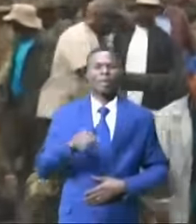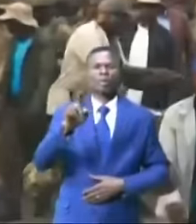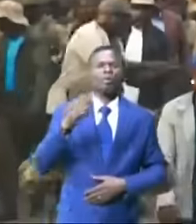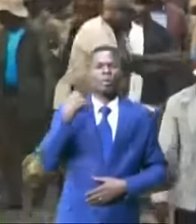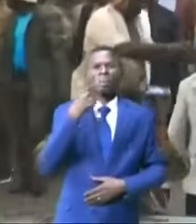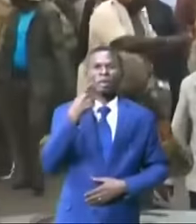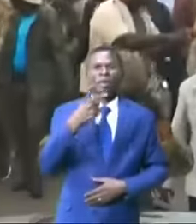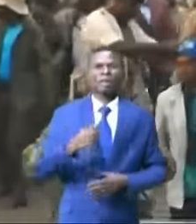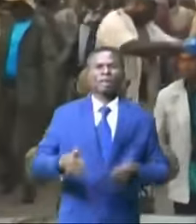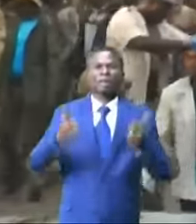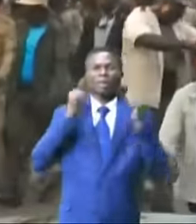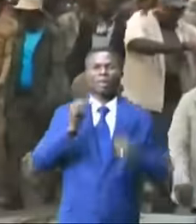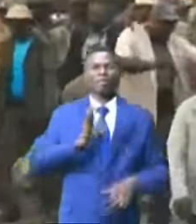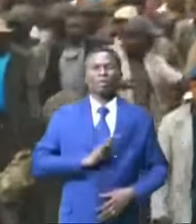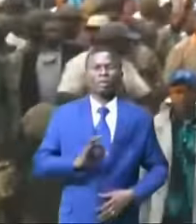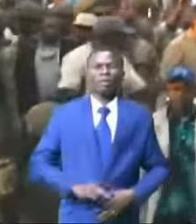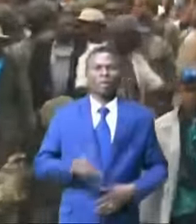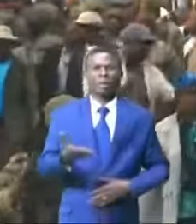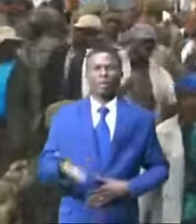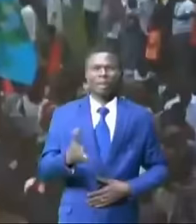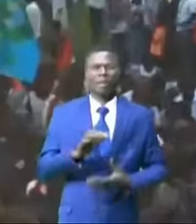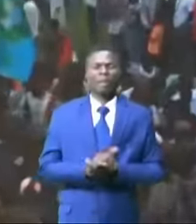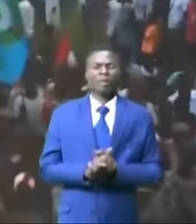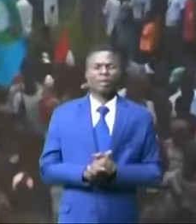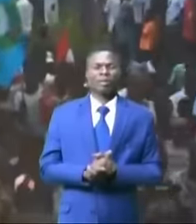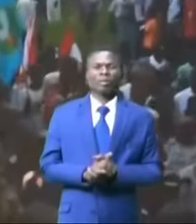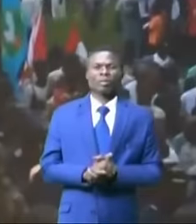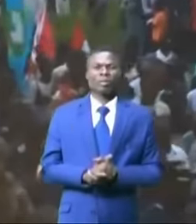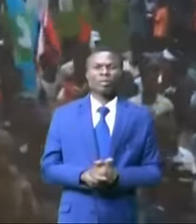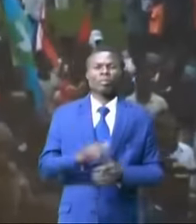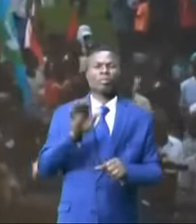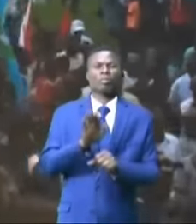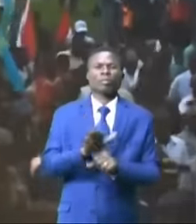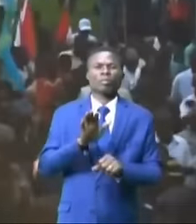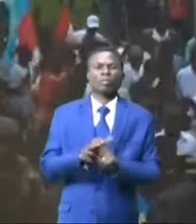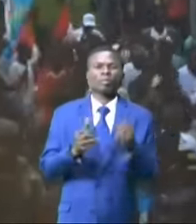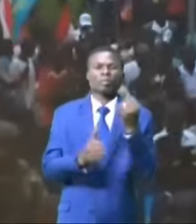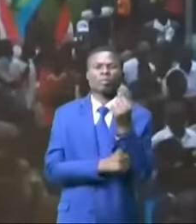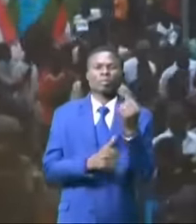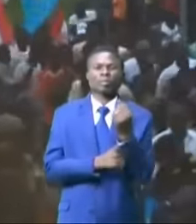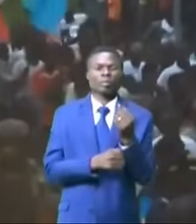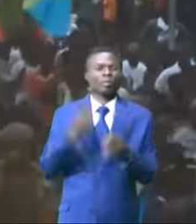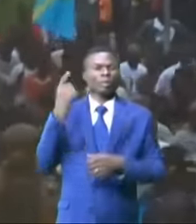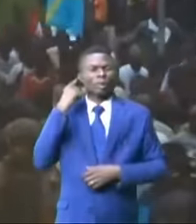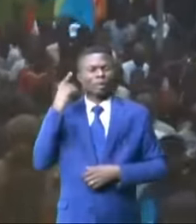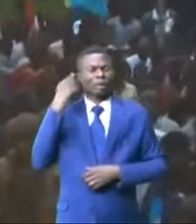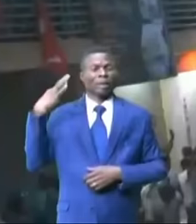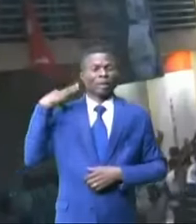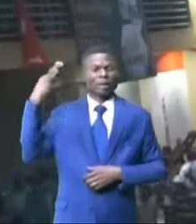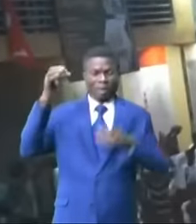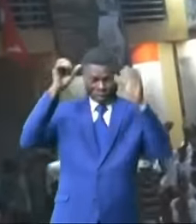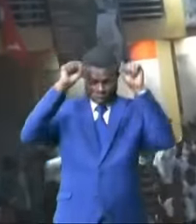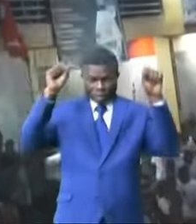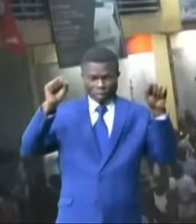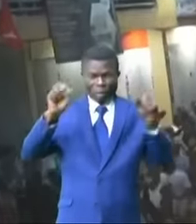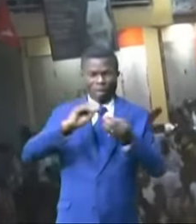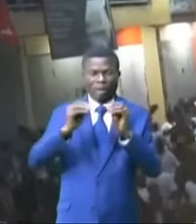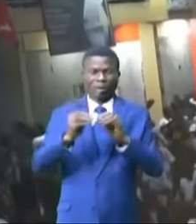Elle a bravé les conditions météorologiques hostiles pour écouter le candidat président numéro